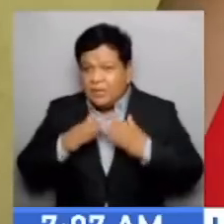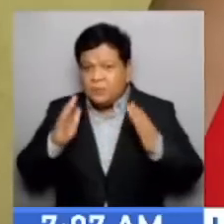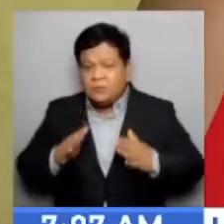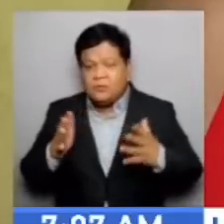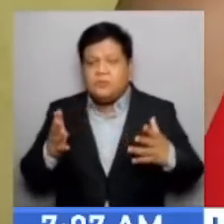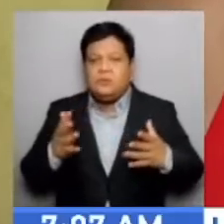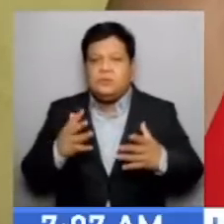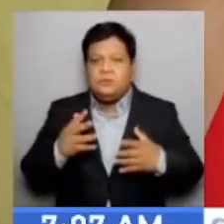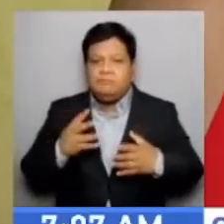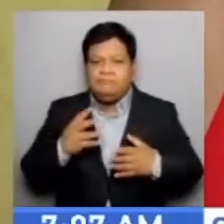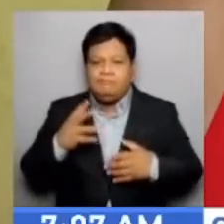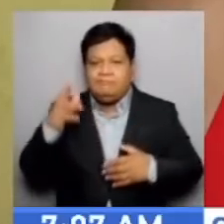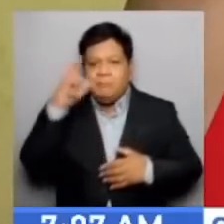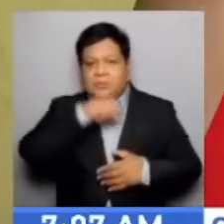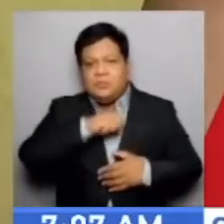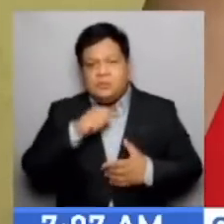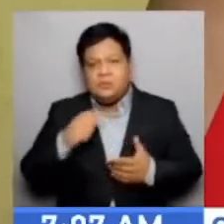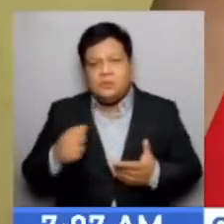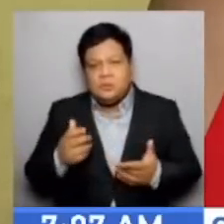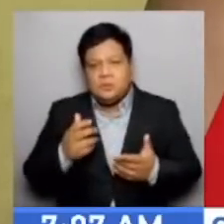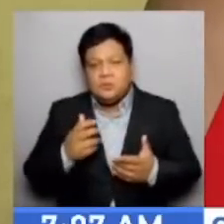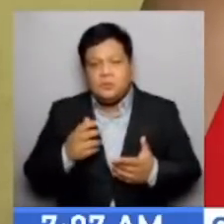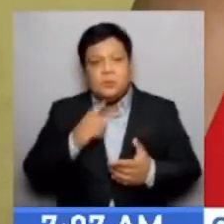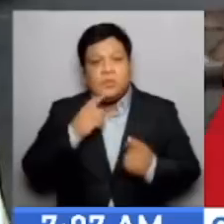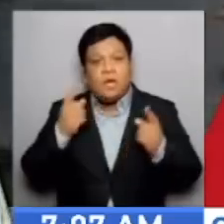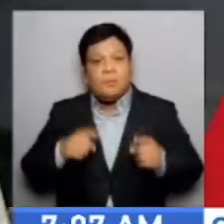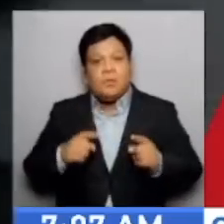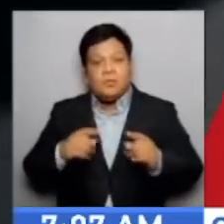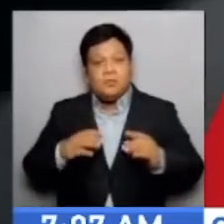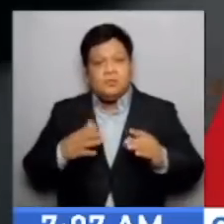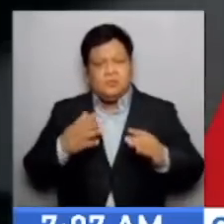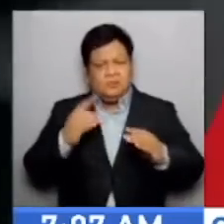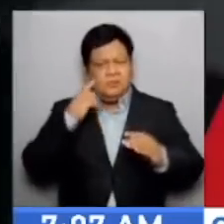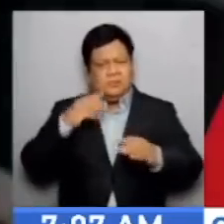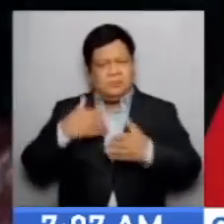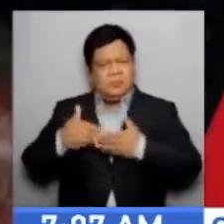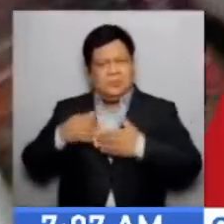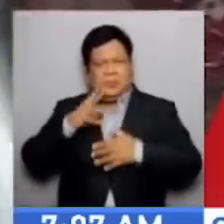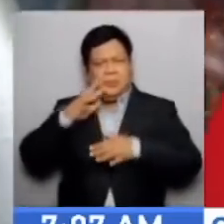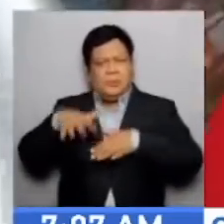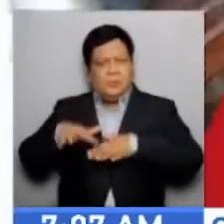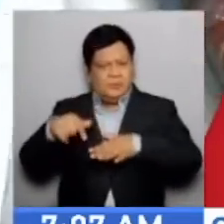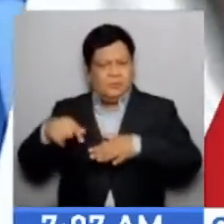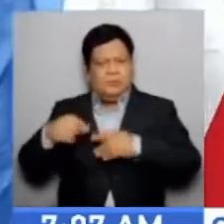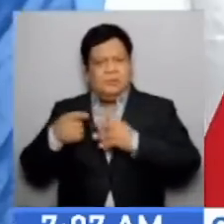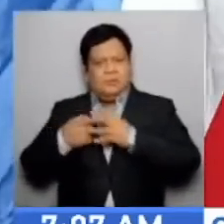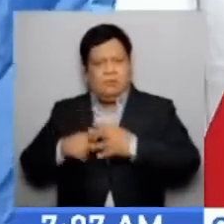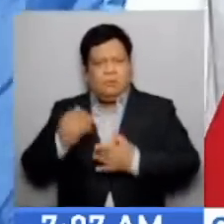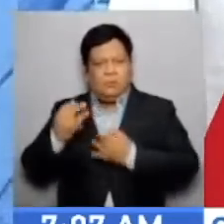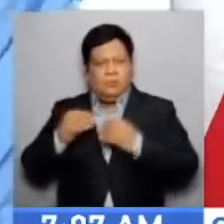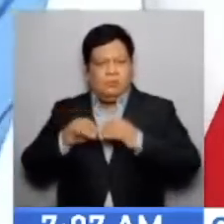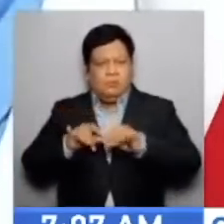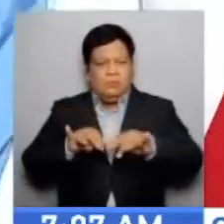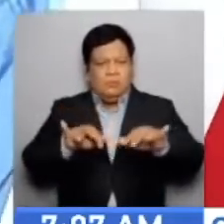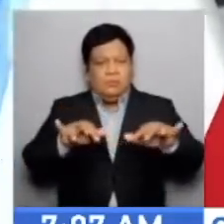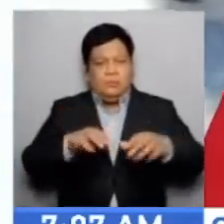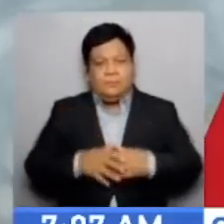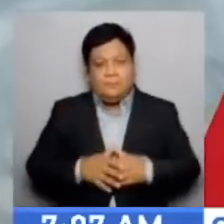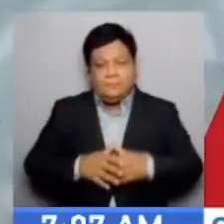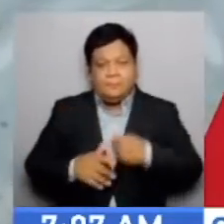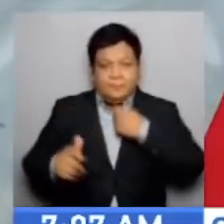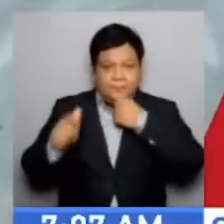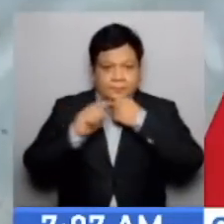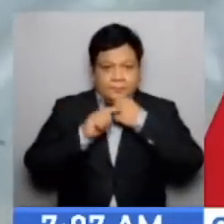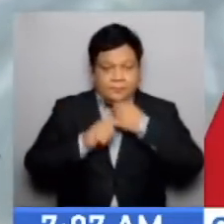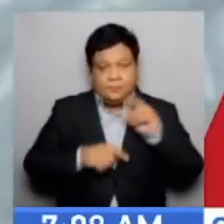Nanggaling po yun sa likod ng banda sa may dagat eh. Emosyonal din si Evangeline Bigonte sa magdamag dahil hindi niya alam kung paano magsisimula